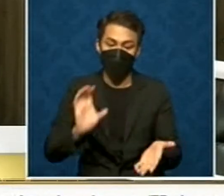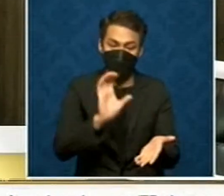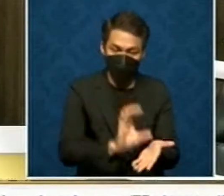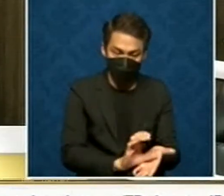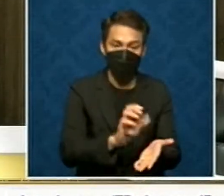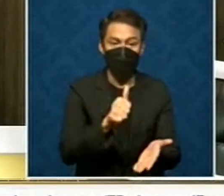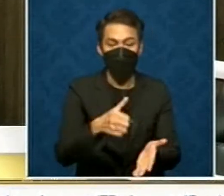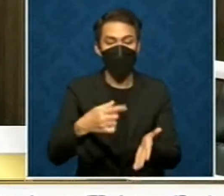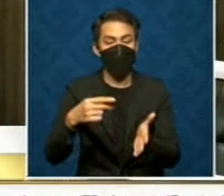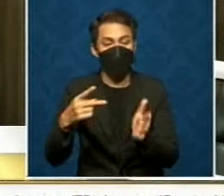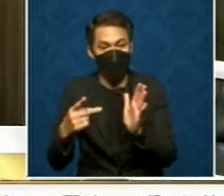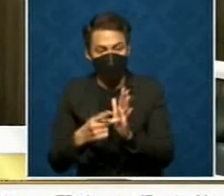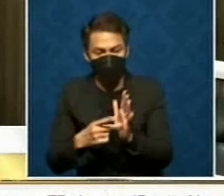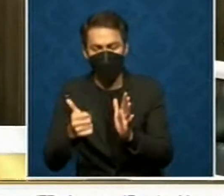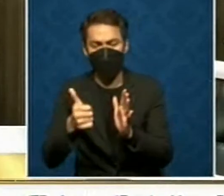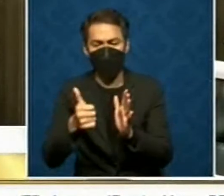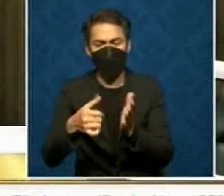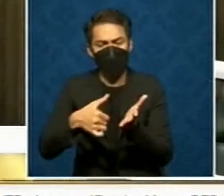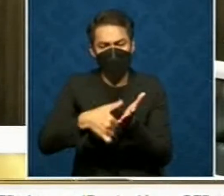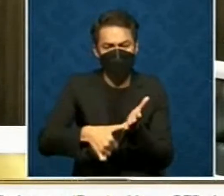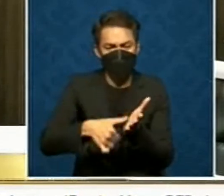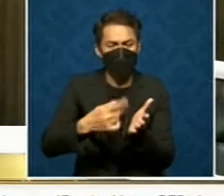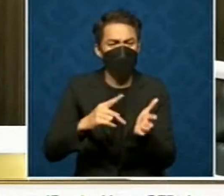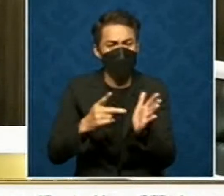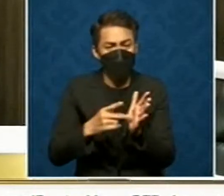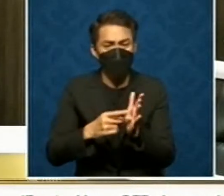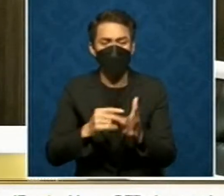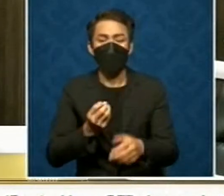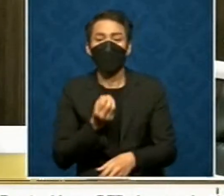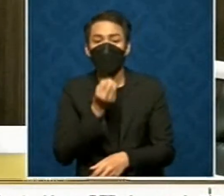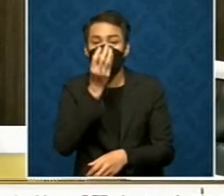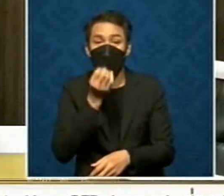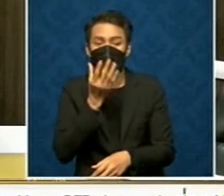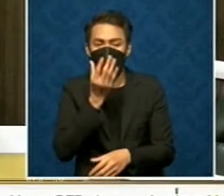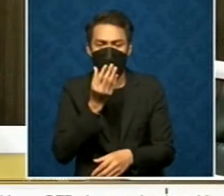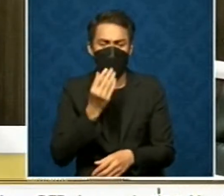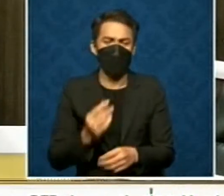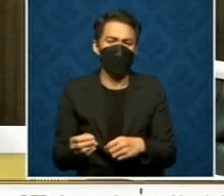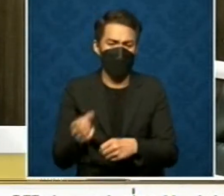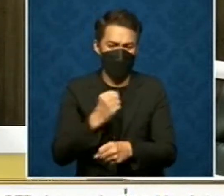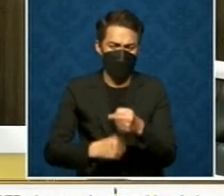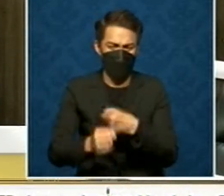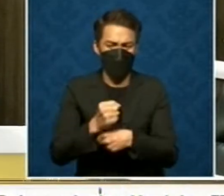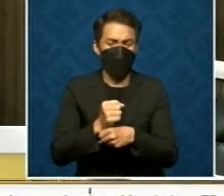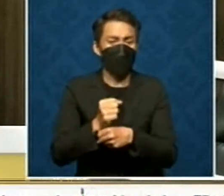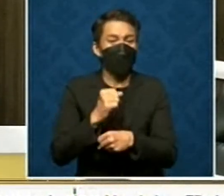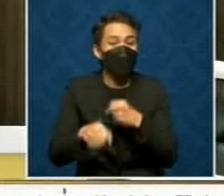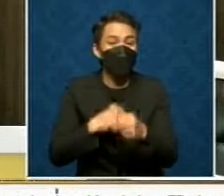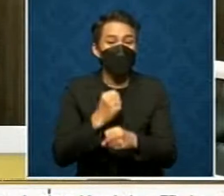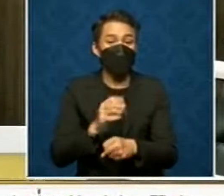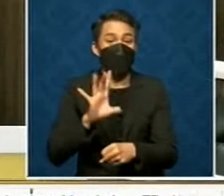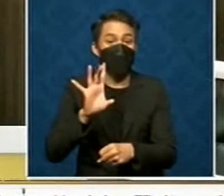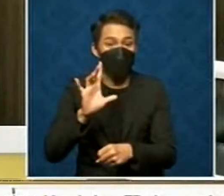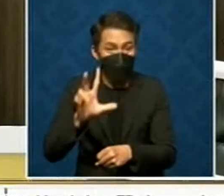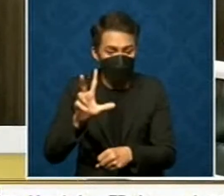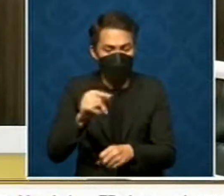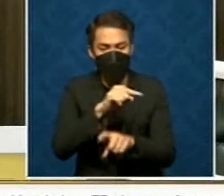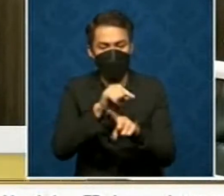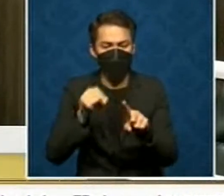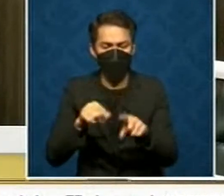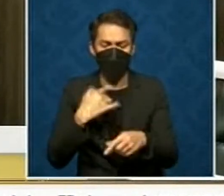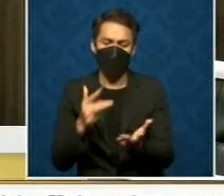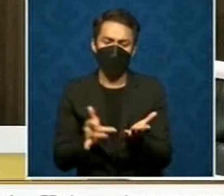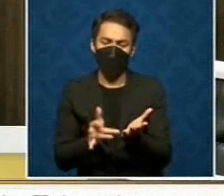ู้ปลอดดอกเบี้อยอยน้อย 3 ปีและทำให้ฟมลายย่อยกลบมาให้ได้ใช้เทคโโยีออนไลนเข้าไปช่วย